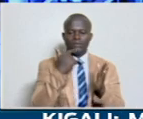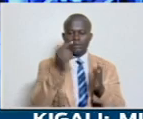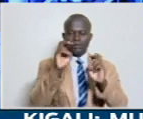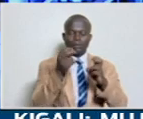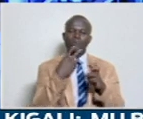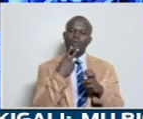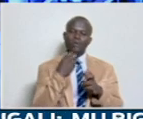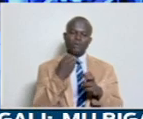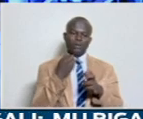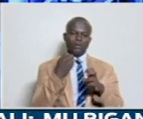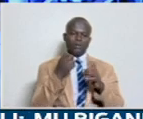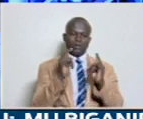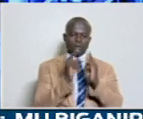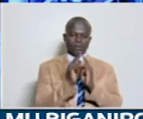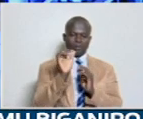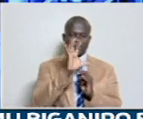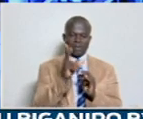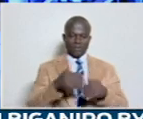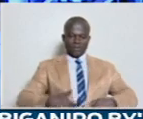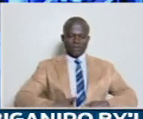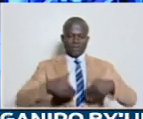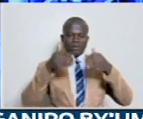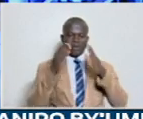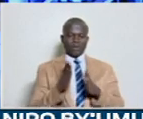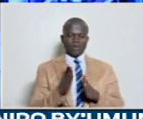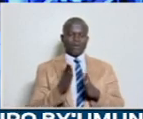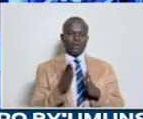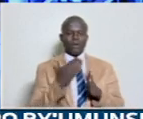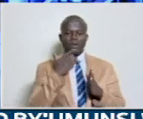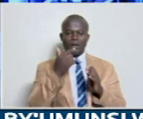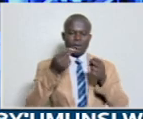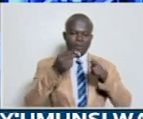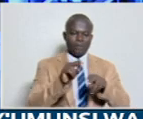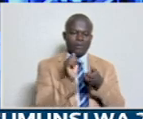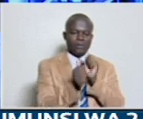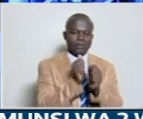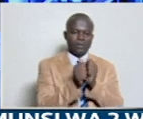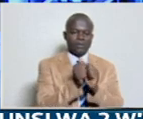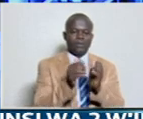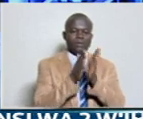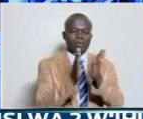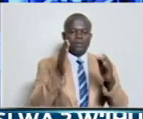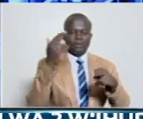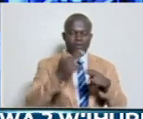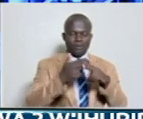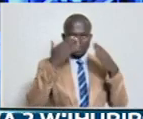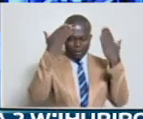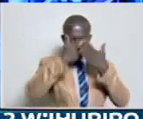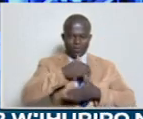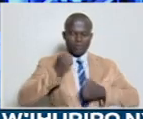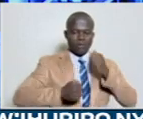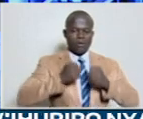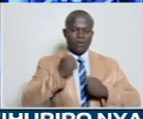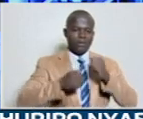Kuri uyu wa kabiri w'inama nyafurika y'urubyiruko hari kuba siporo rusange izwi nka Night Run